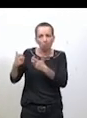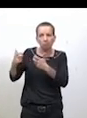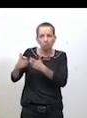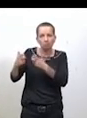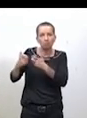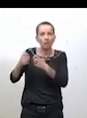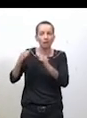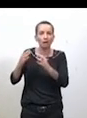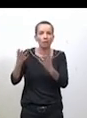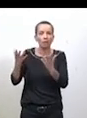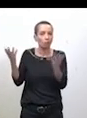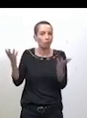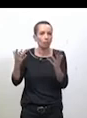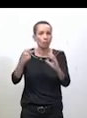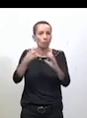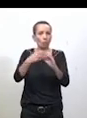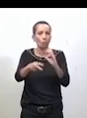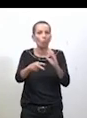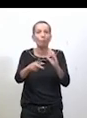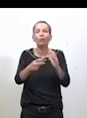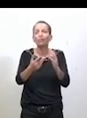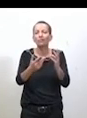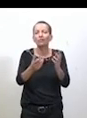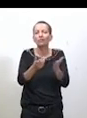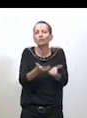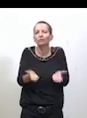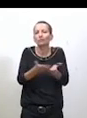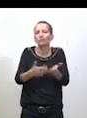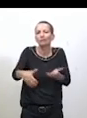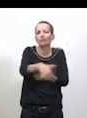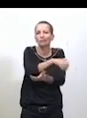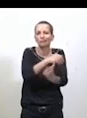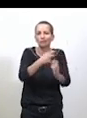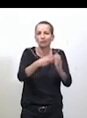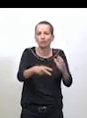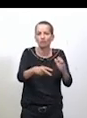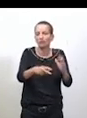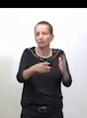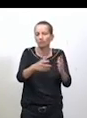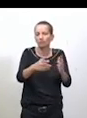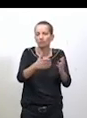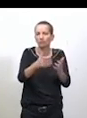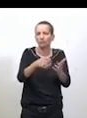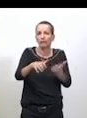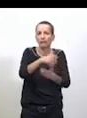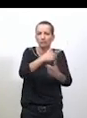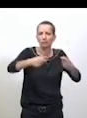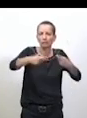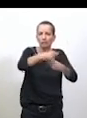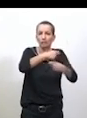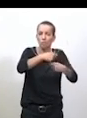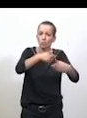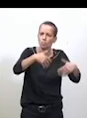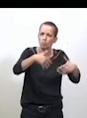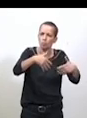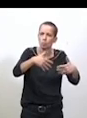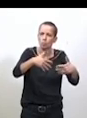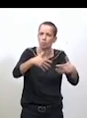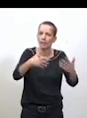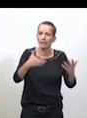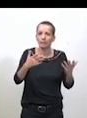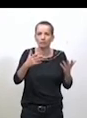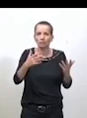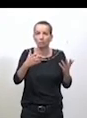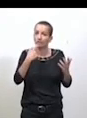manque de résilience de l'euro face à des crises économiques. Ça ne veut pas dire qu'il faut lâcher l'euro, mais ça veut dire qu'il faut pouvoir compléter cette monnaie par